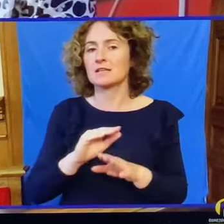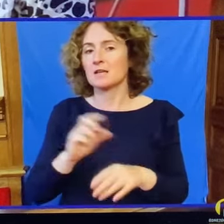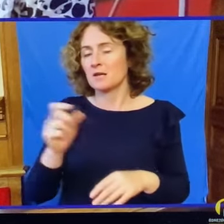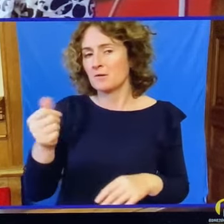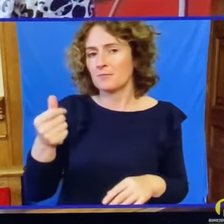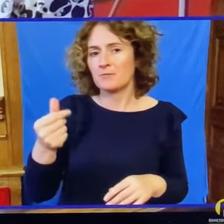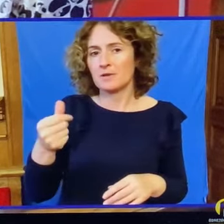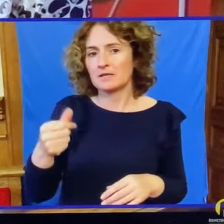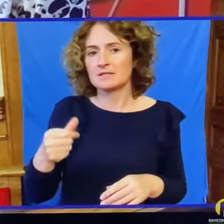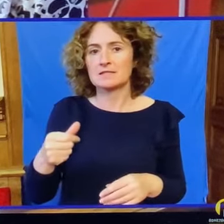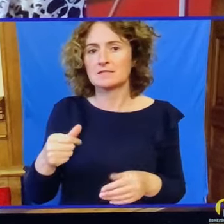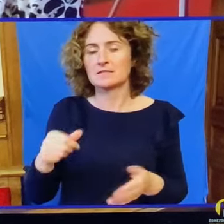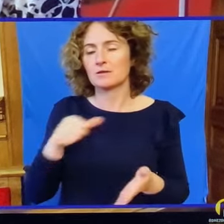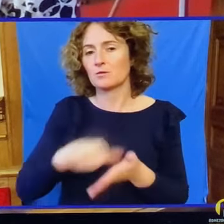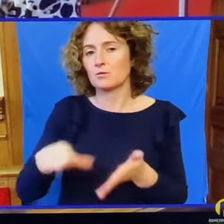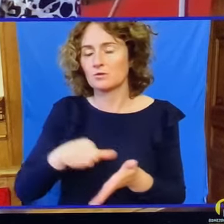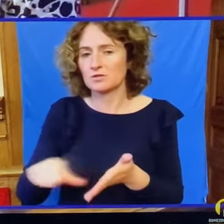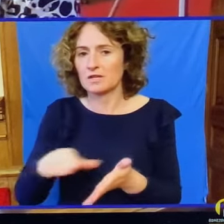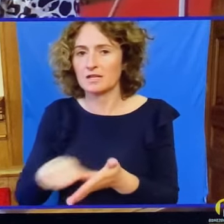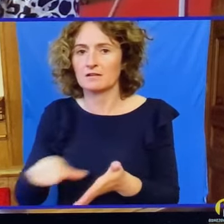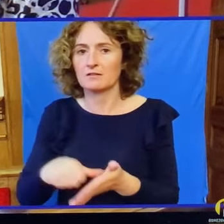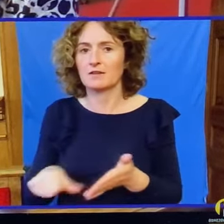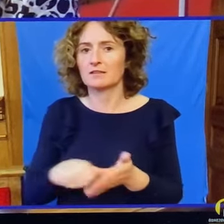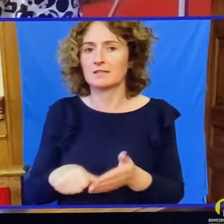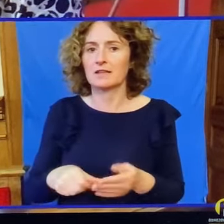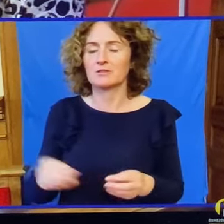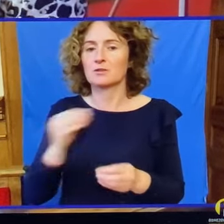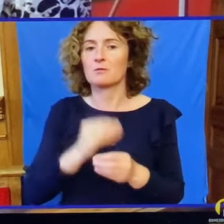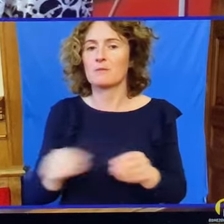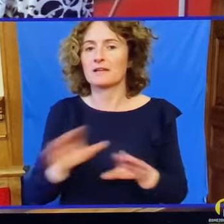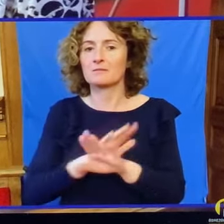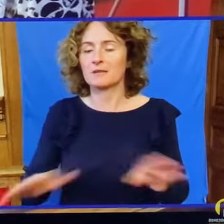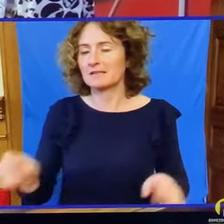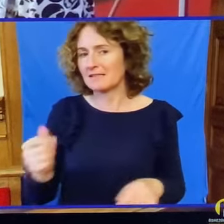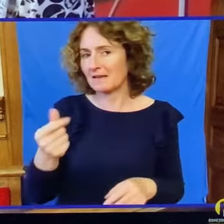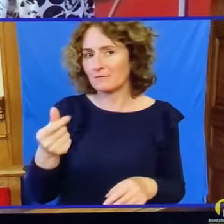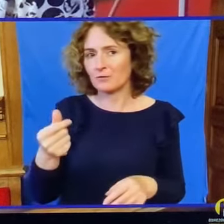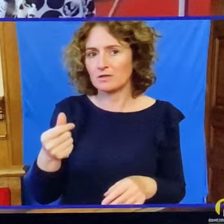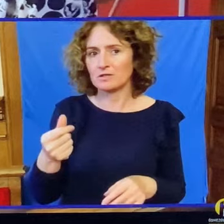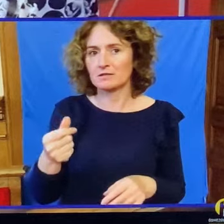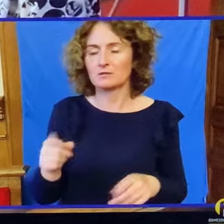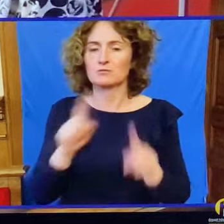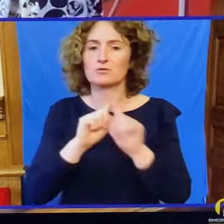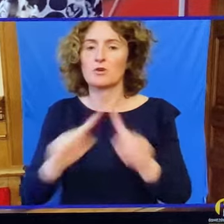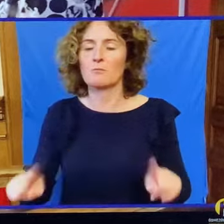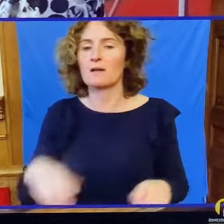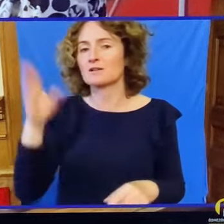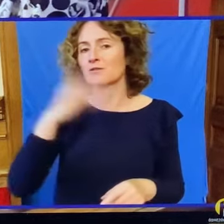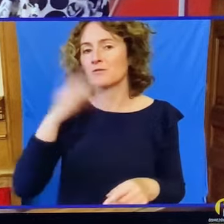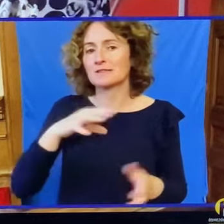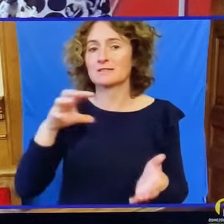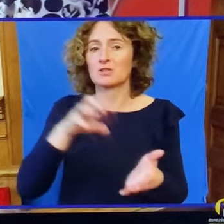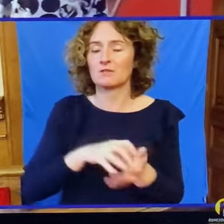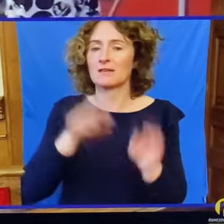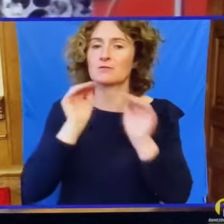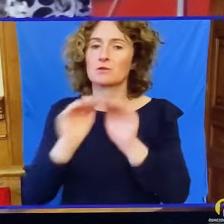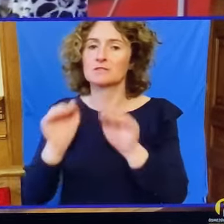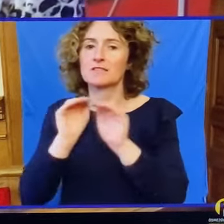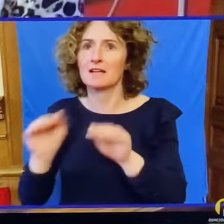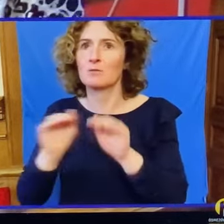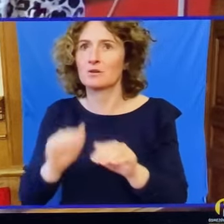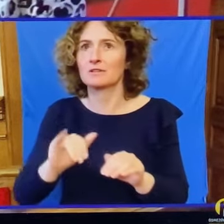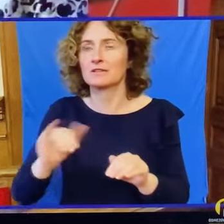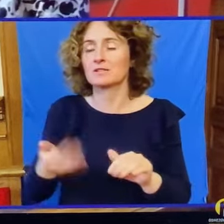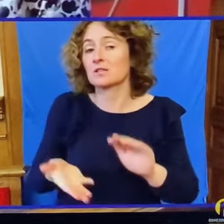Mert minden forintotokat, amit befizettek, más fideszes városok támogatására és